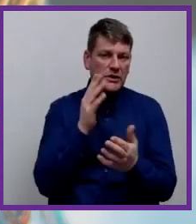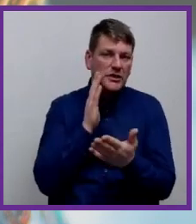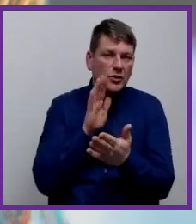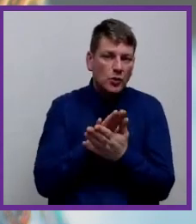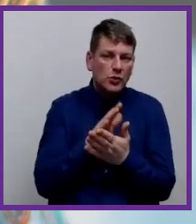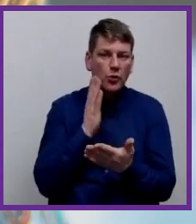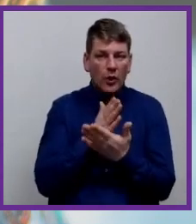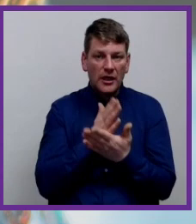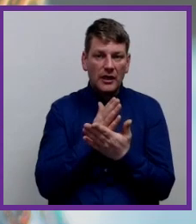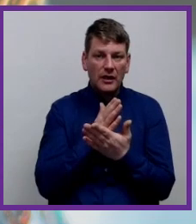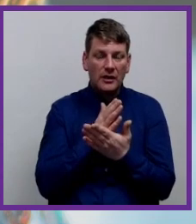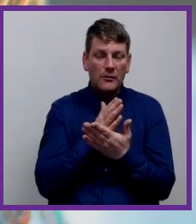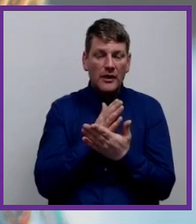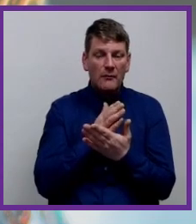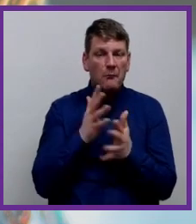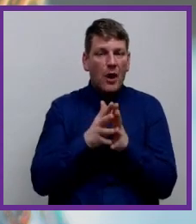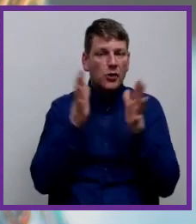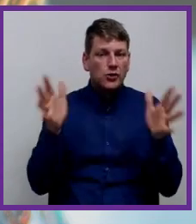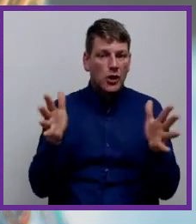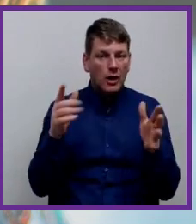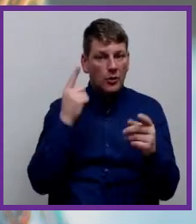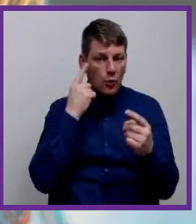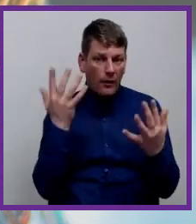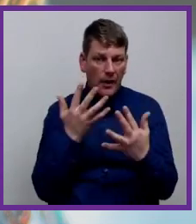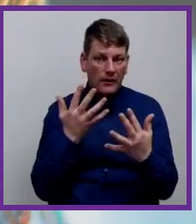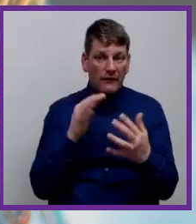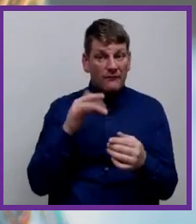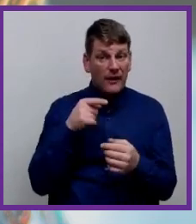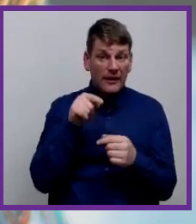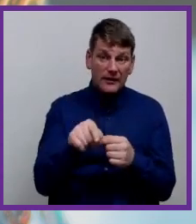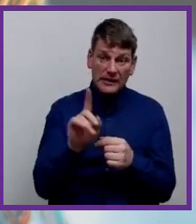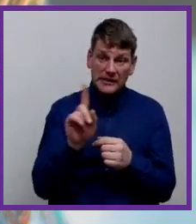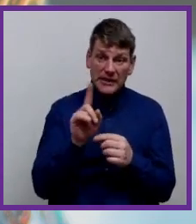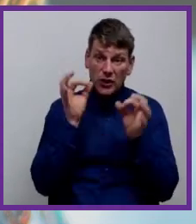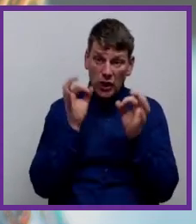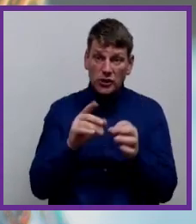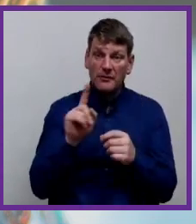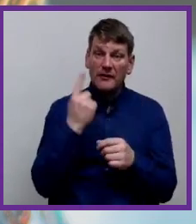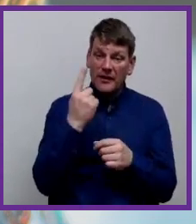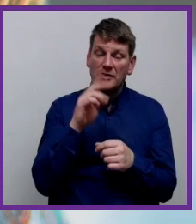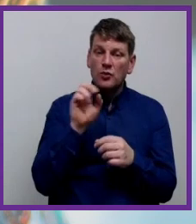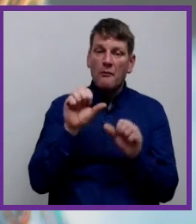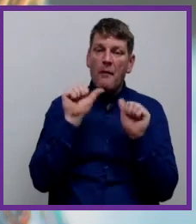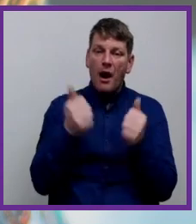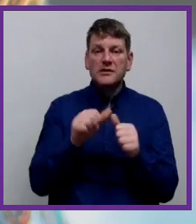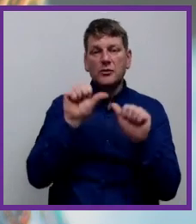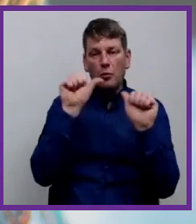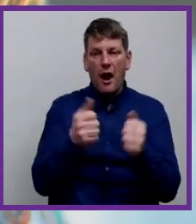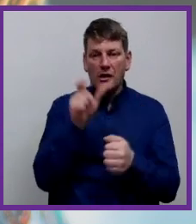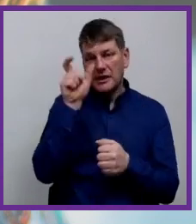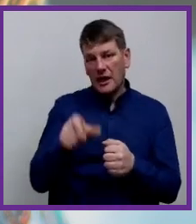notikumiem un parādībām plašāk domāt? Vai tas tiešām ir viens no mākslas un mākslinieku